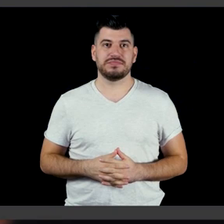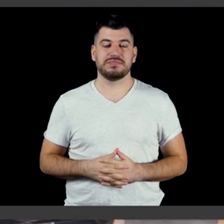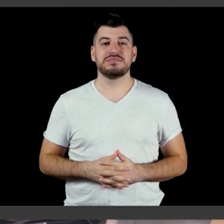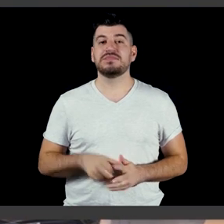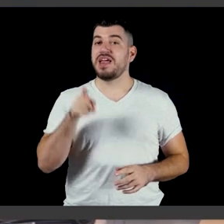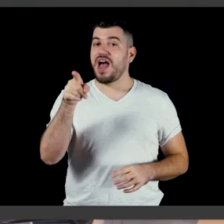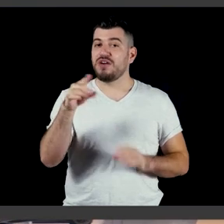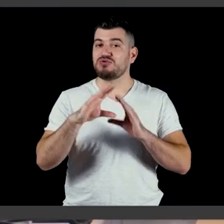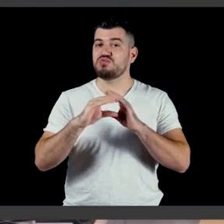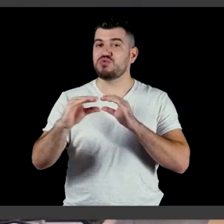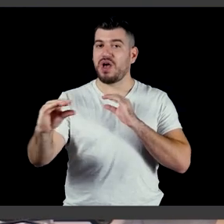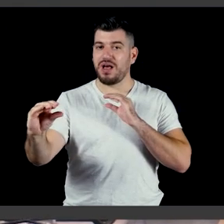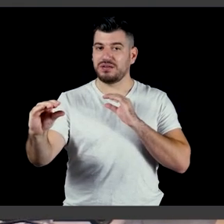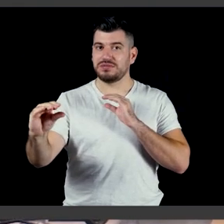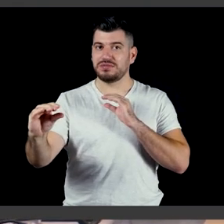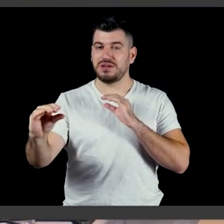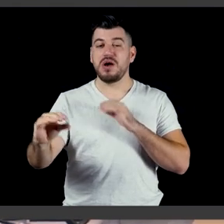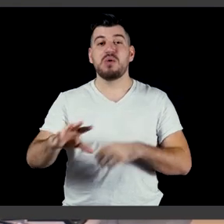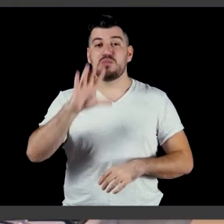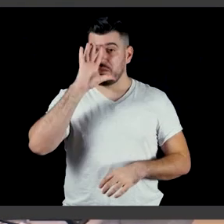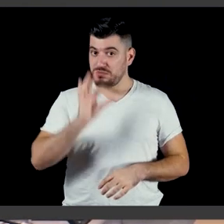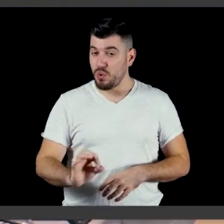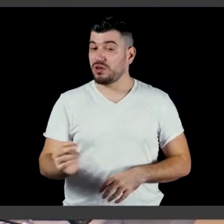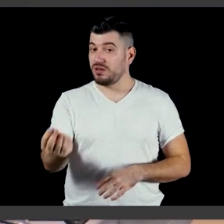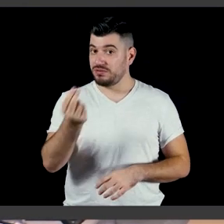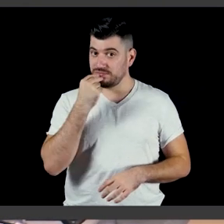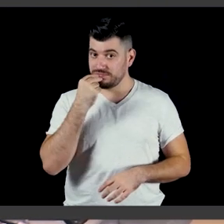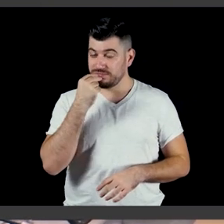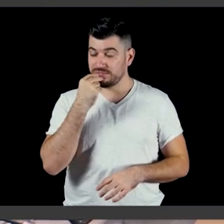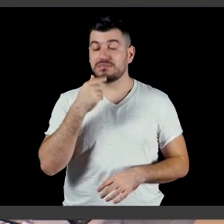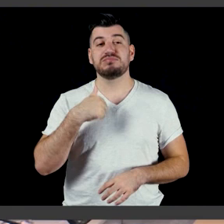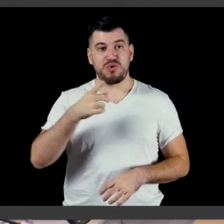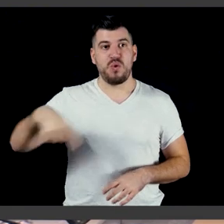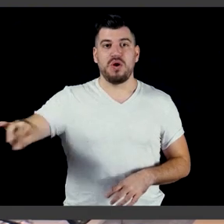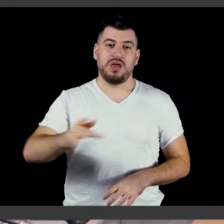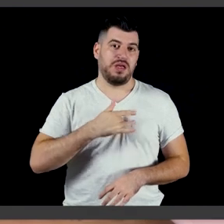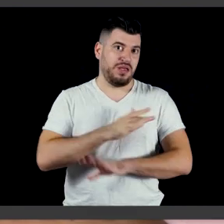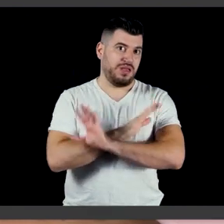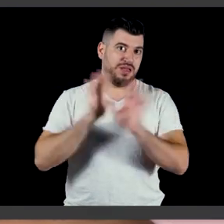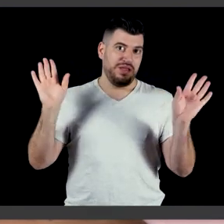Και αυτός είναι ένας μουσακάς που όταν το δοκιμάσετε θα πάθετε σοκ.